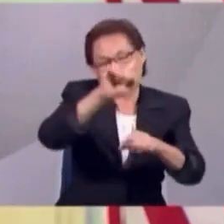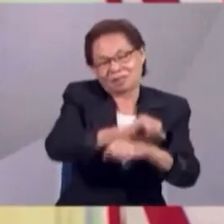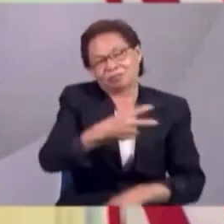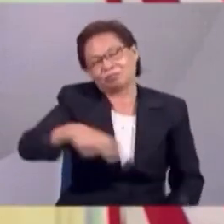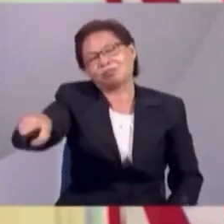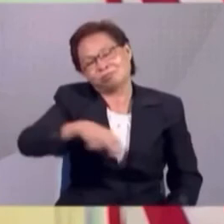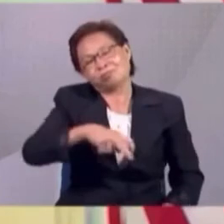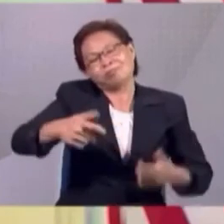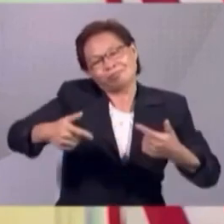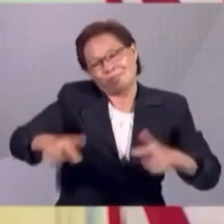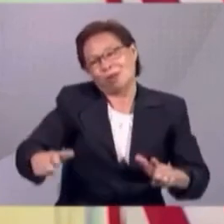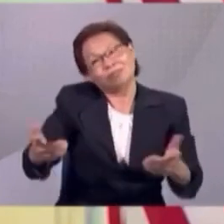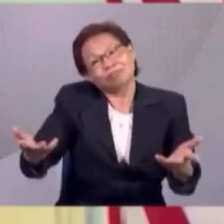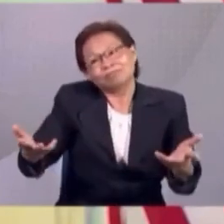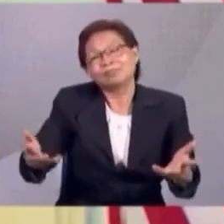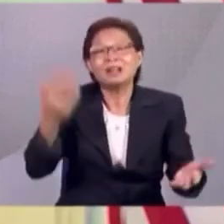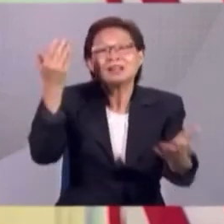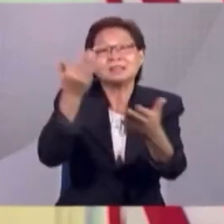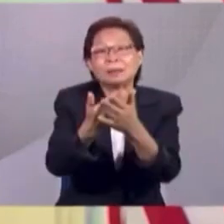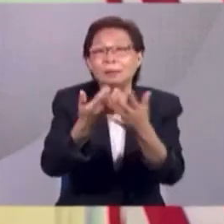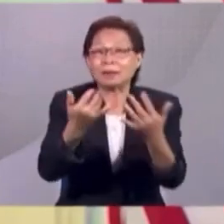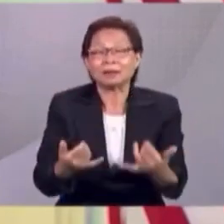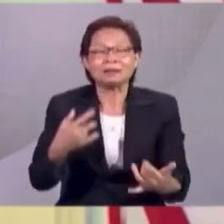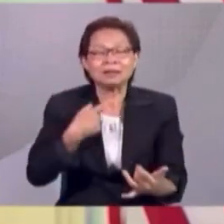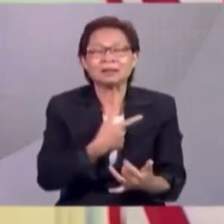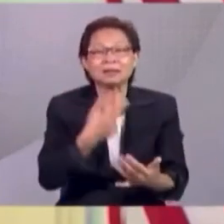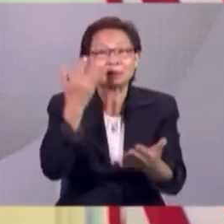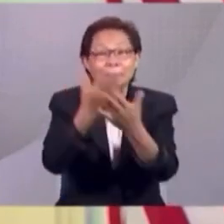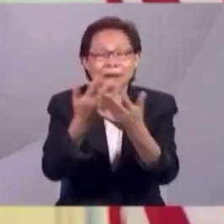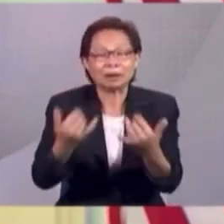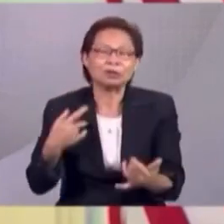mereka. Jadi setakat ini kita masih